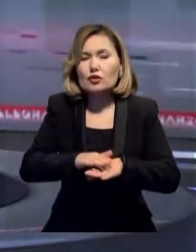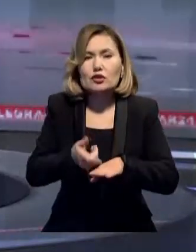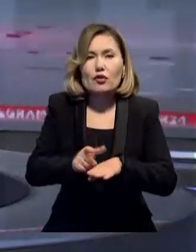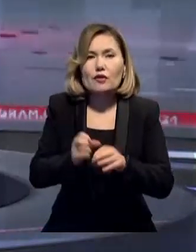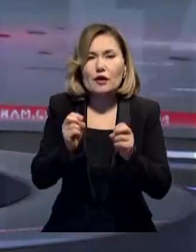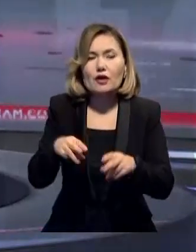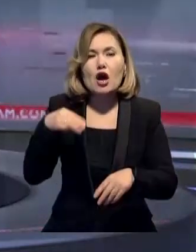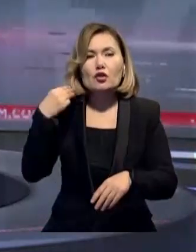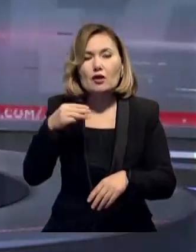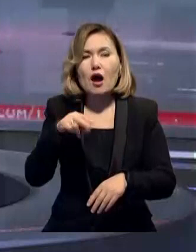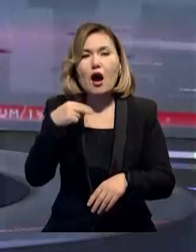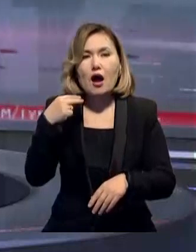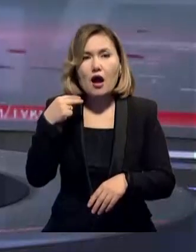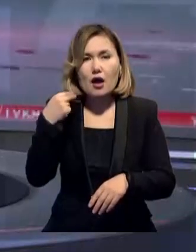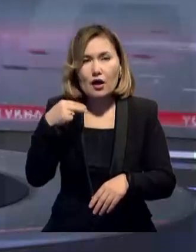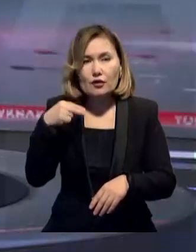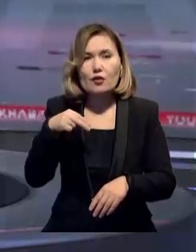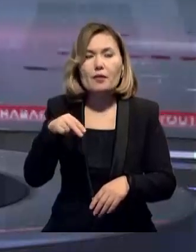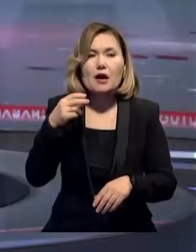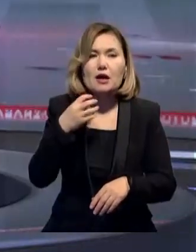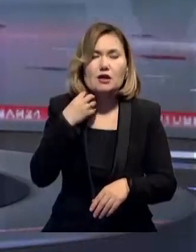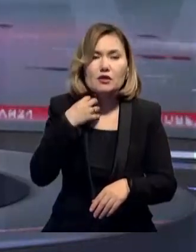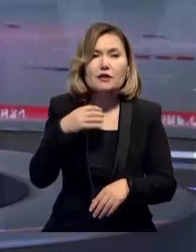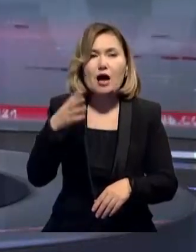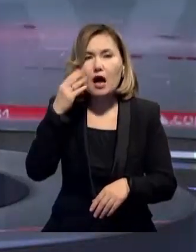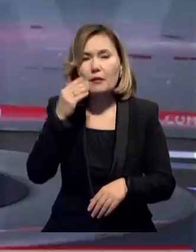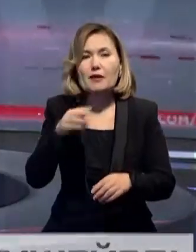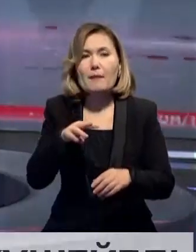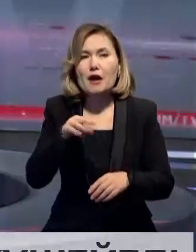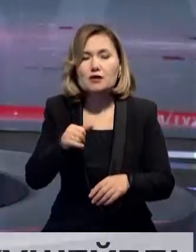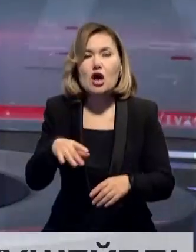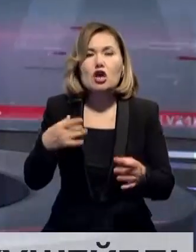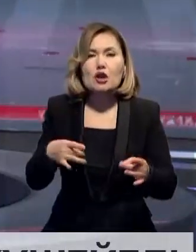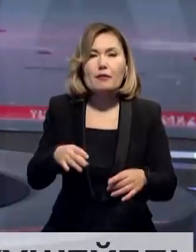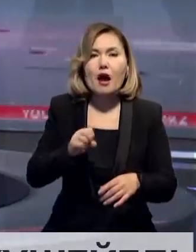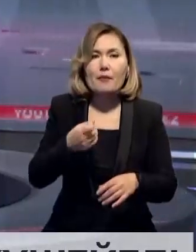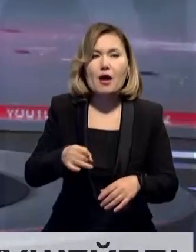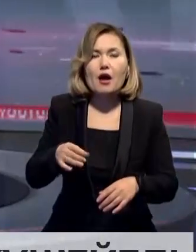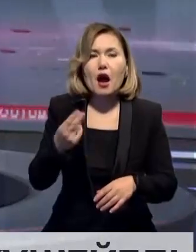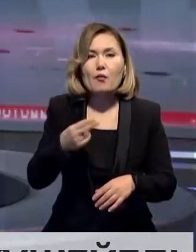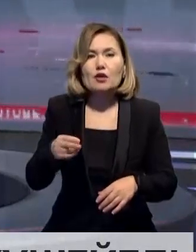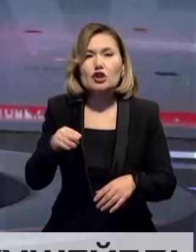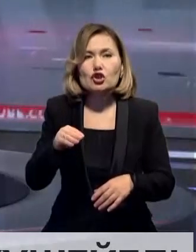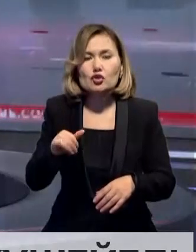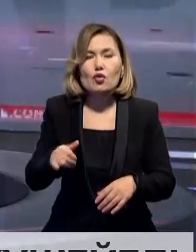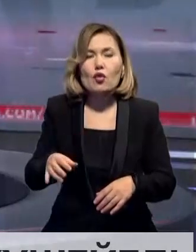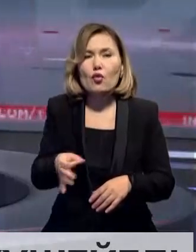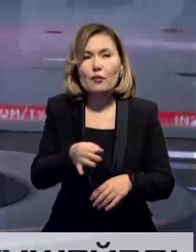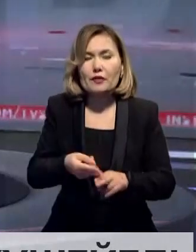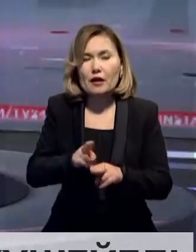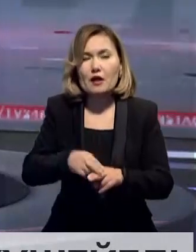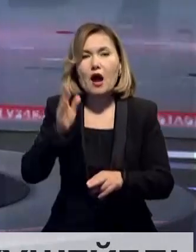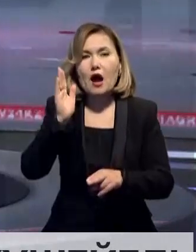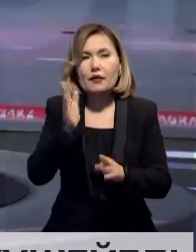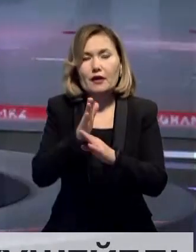Олар Түркістан, Ақтөбе, Қызылорда, Алматы, Маңғыстау, Жамбыл, Абай мен Ақмола және Жетісу. Қазгидромет мамандарының алдағы күндерге